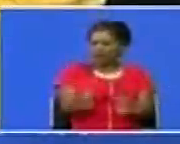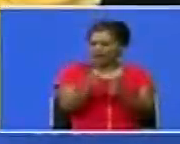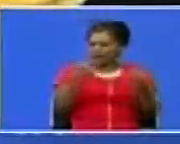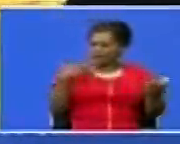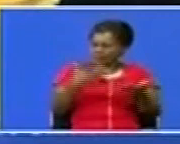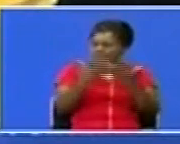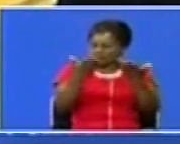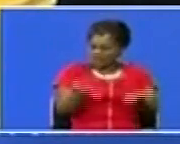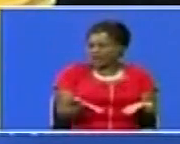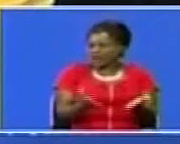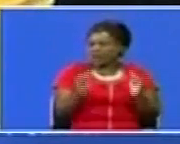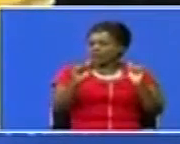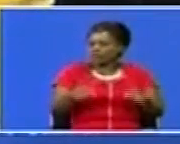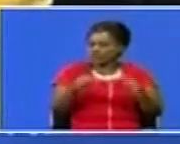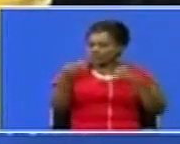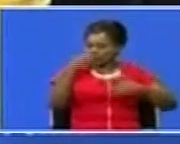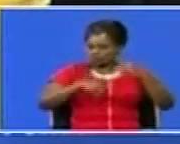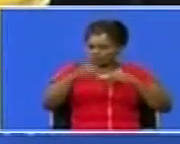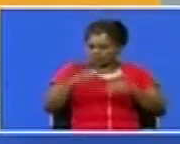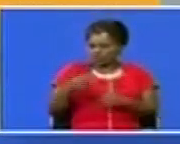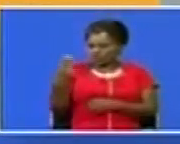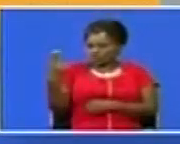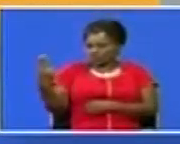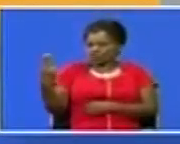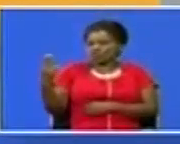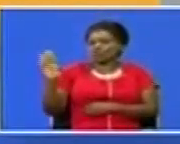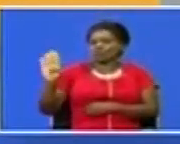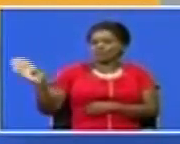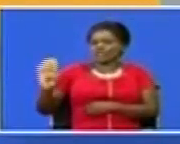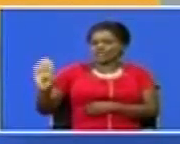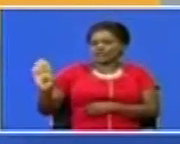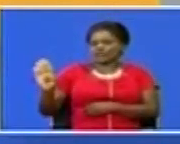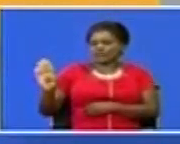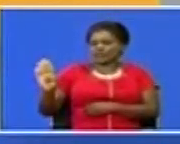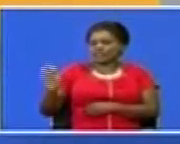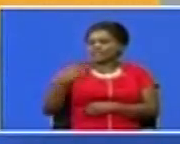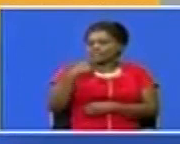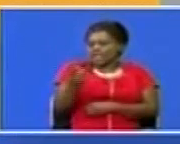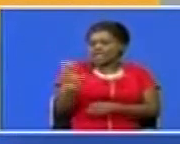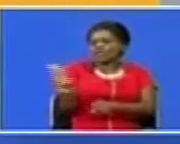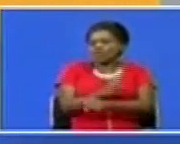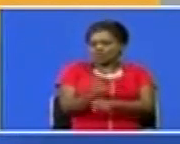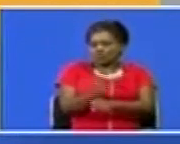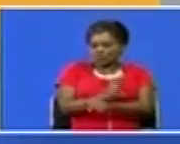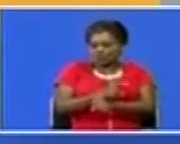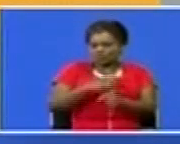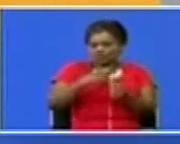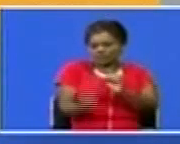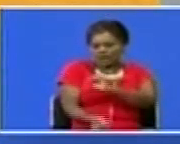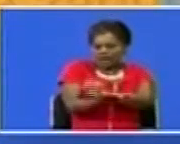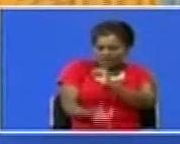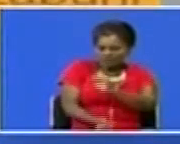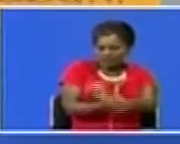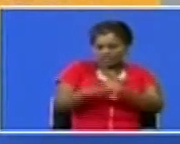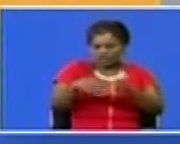hadi sasa huenda sakata hii ikafikia shilingi bilioni 2. Bilioni 1.2 zinadaiwa kutumia katika utoaji ushauri au